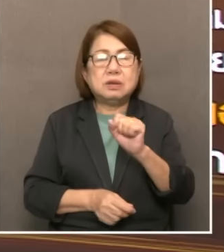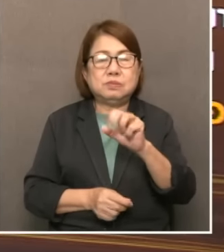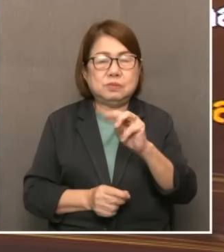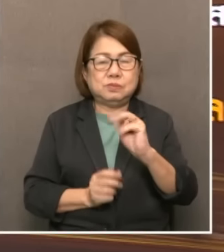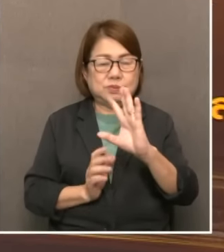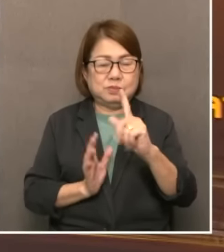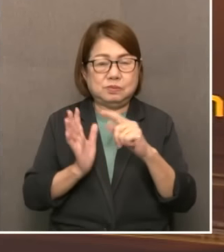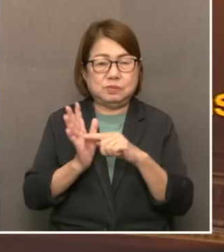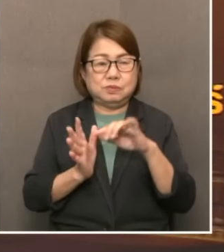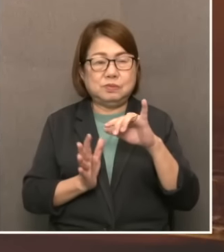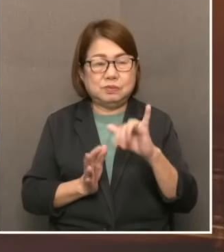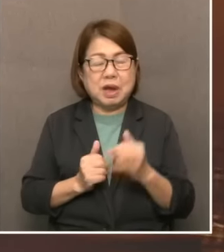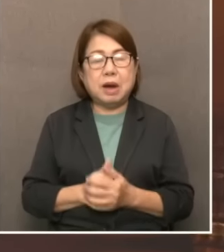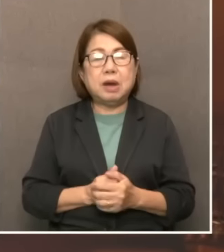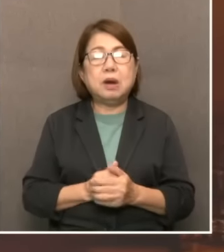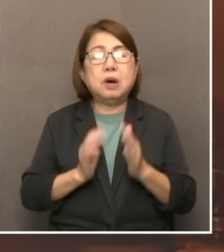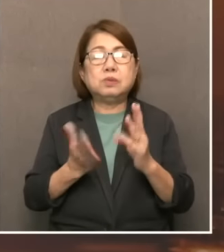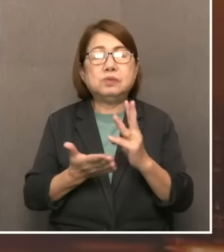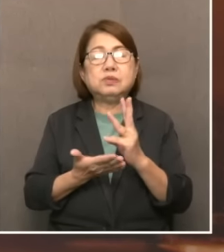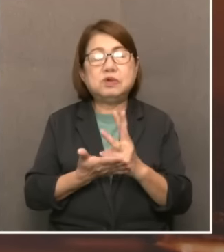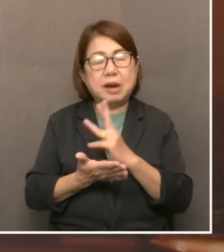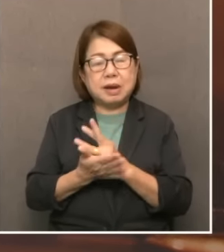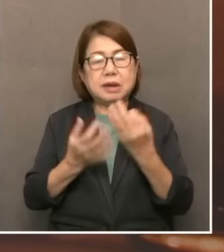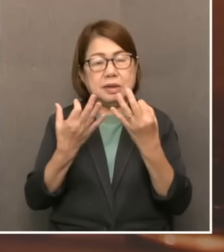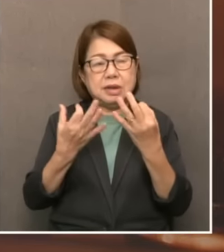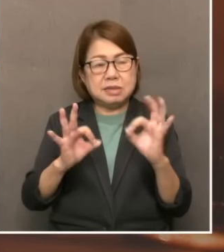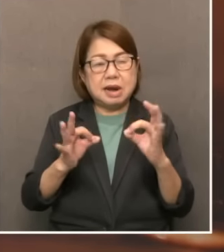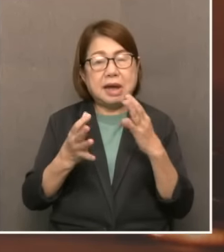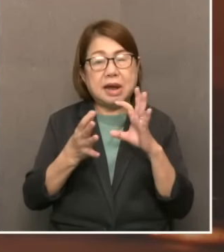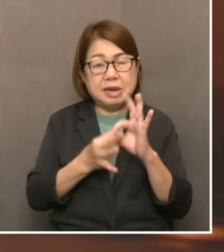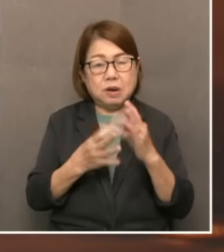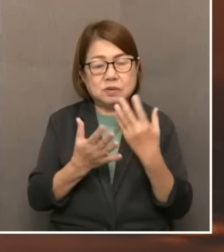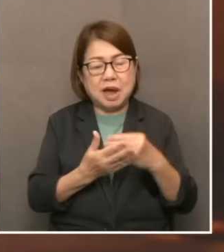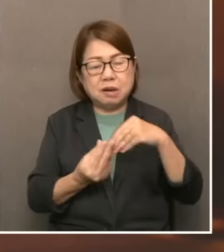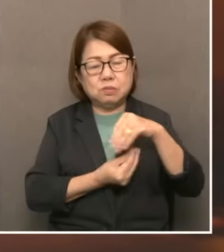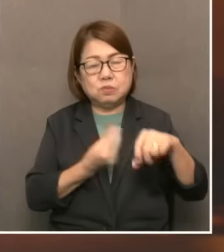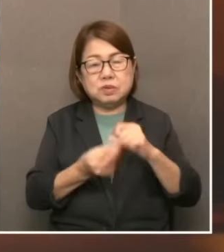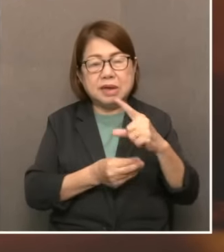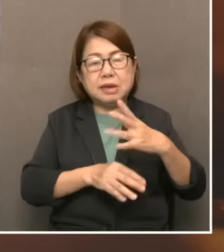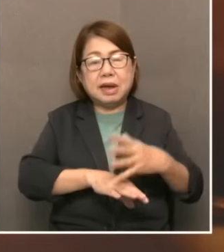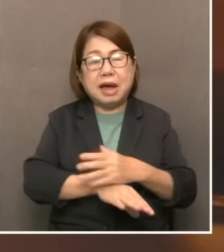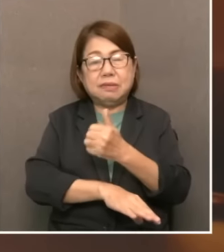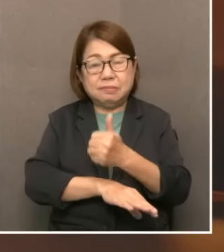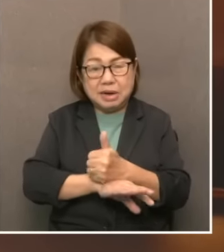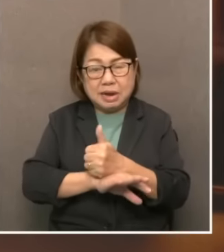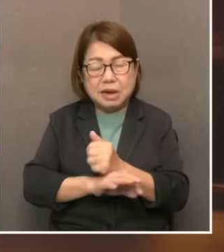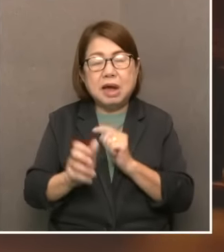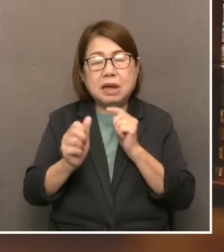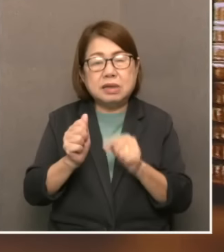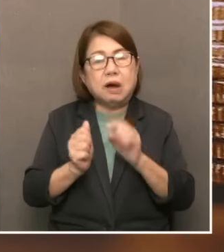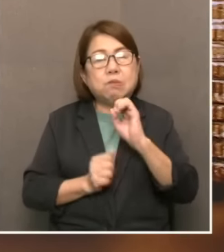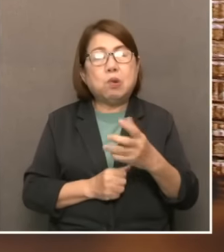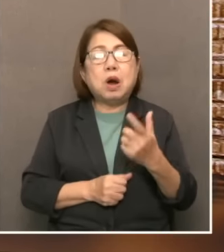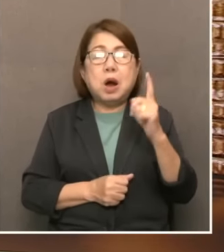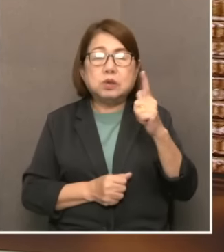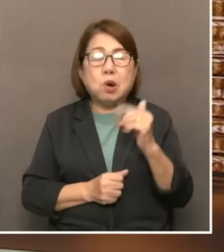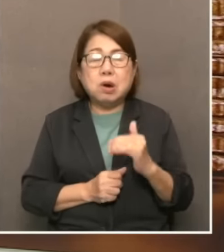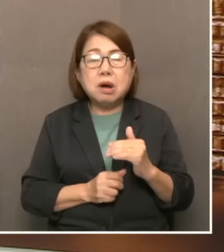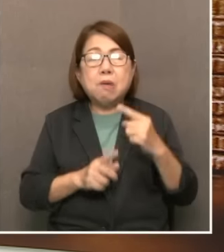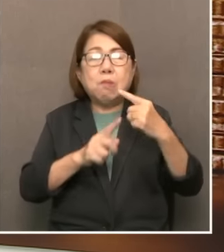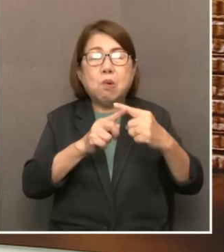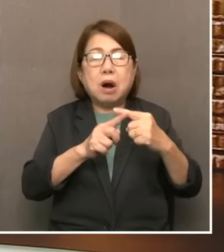ภาภาวิวัฒน์นักวิชาการอิสระด้านเศรษฐศาสตร์และการเมืองอาจารย์มองทองคำนะครับว่าราคาทองผันผวนมาจาก